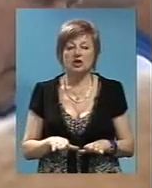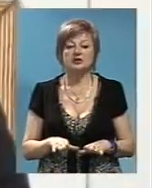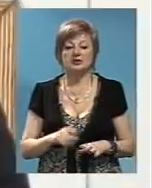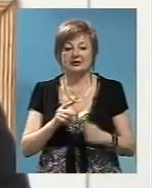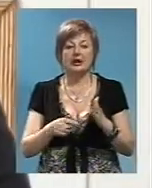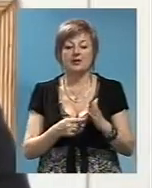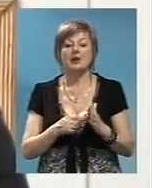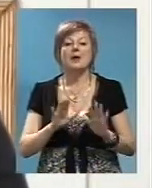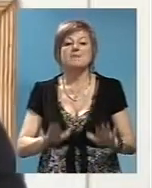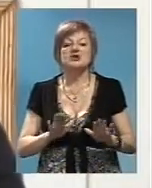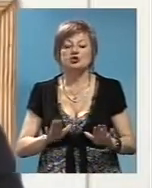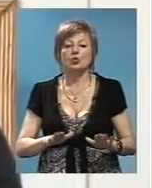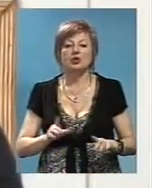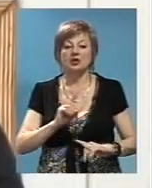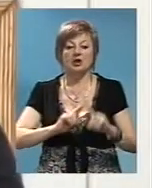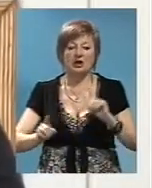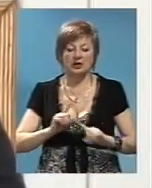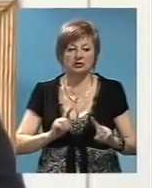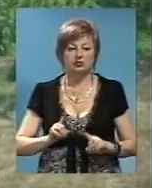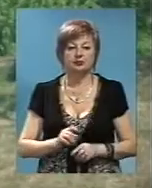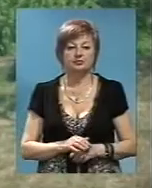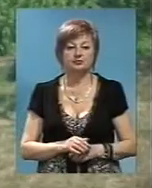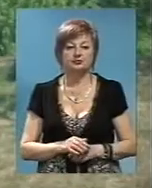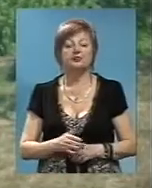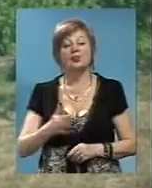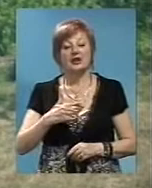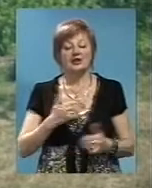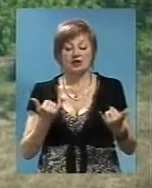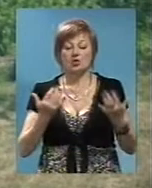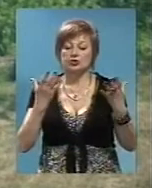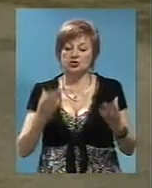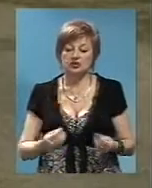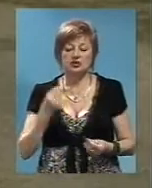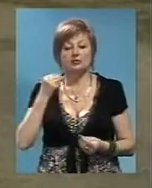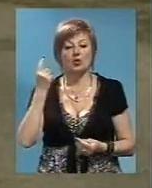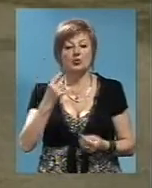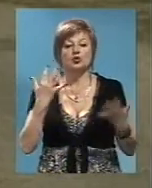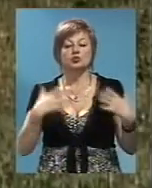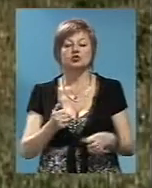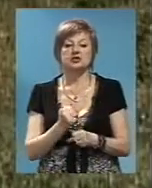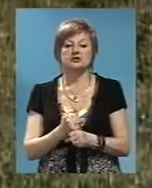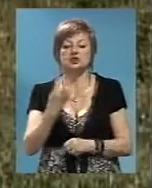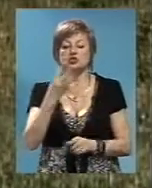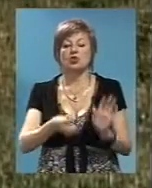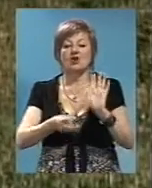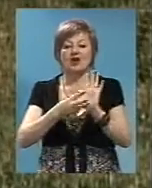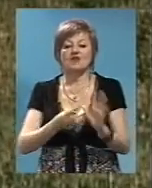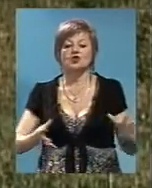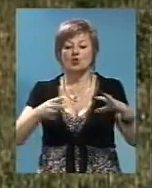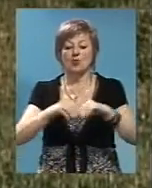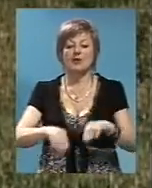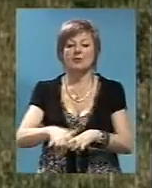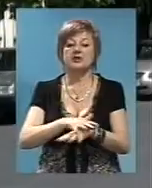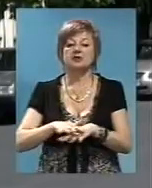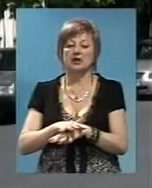ради. Надається ці документи на висновок обласної адміністрації. На сьогоднішній день у Запорізькій області вже створено 48 об'єднаних